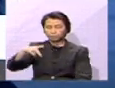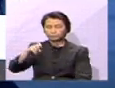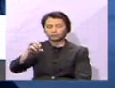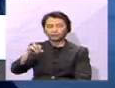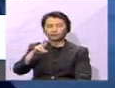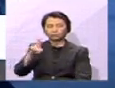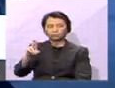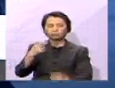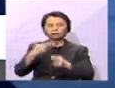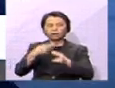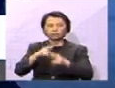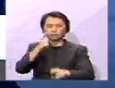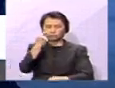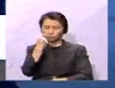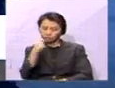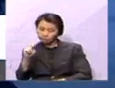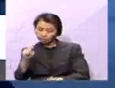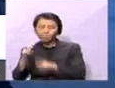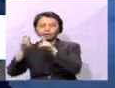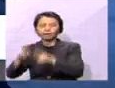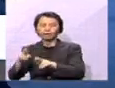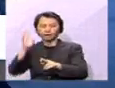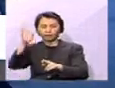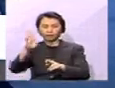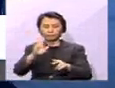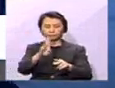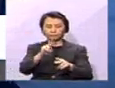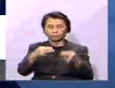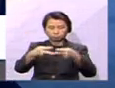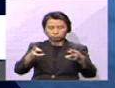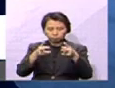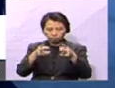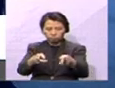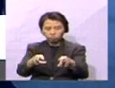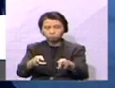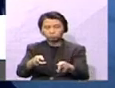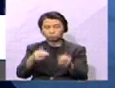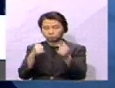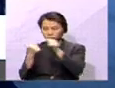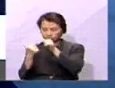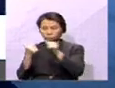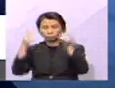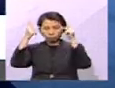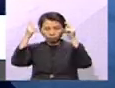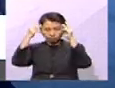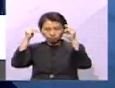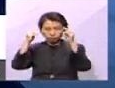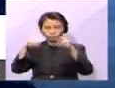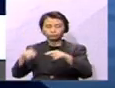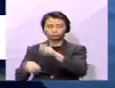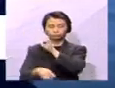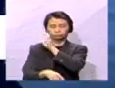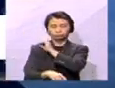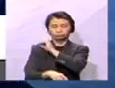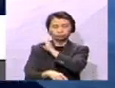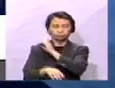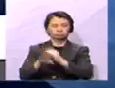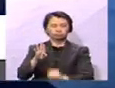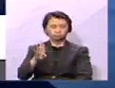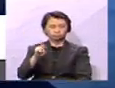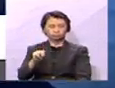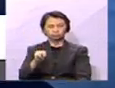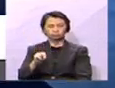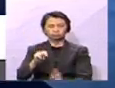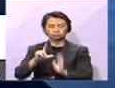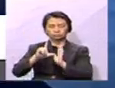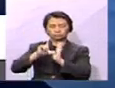rakyat akan dilancarkan oleh barisan Nasional oleh Datuk Seri Najib Tun Razak yang juga merupakan pengerusi barisan nasional